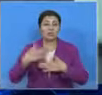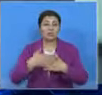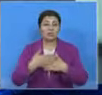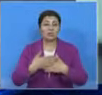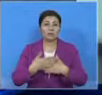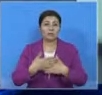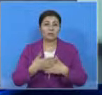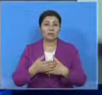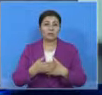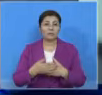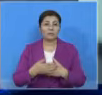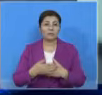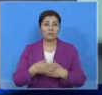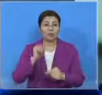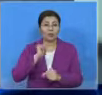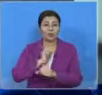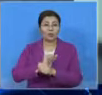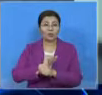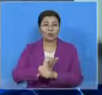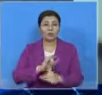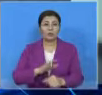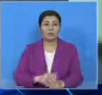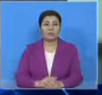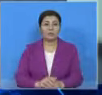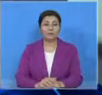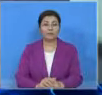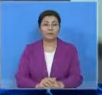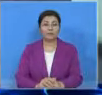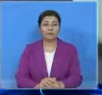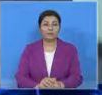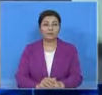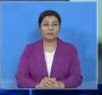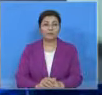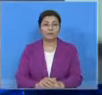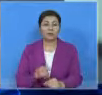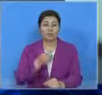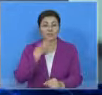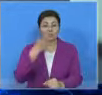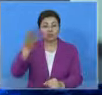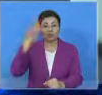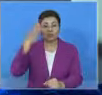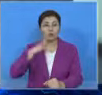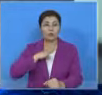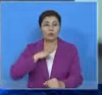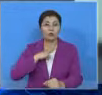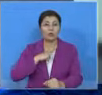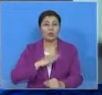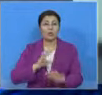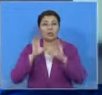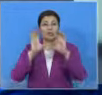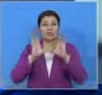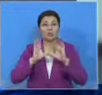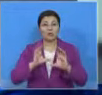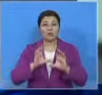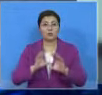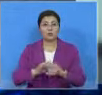болмай, ату жазасын тоқтатқандығы осы қонымды жақсы айтылып жатыр. Одан кейін конституциялық